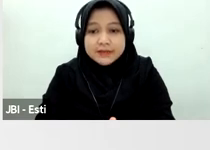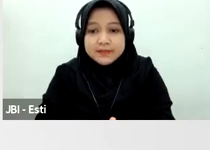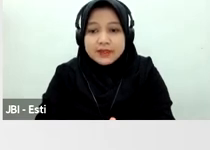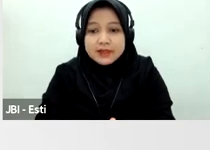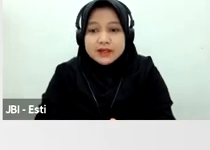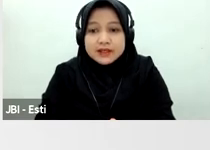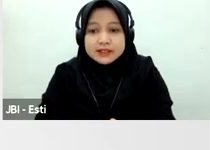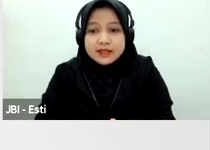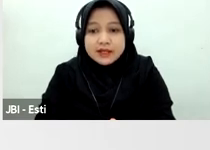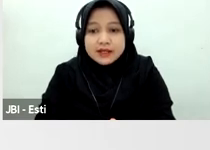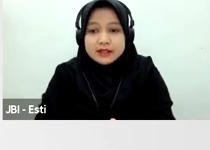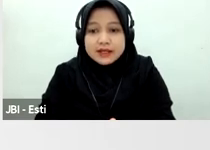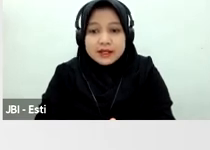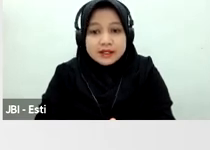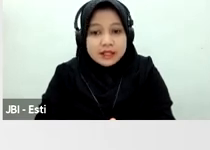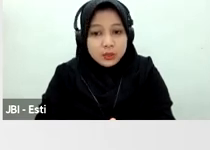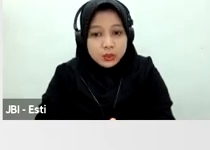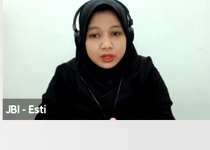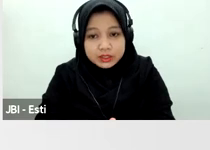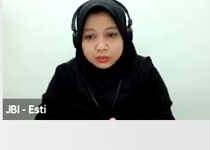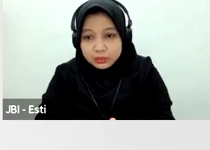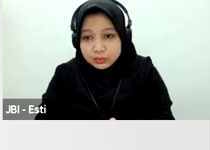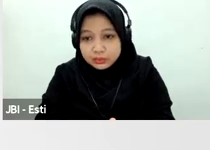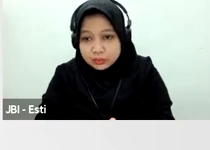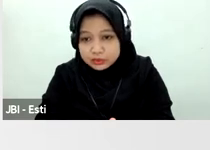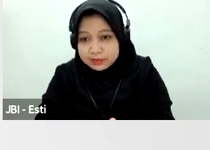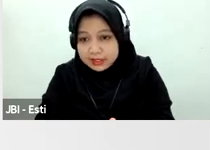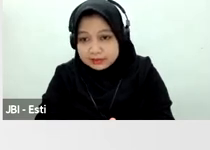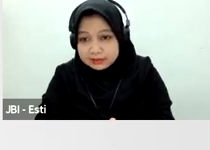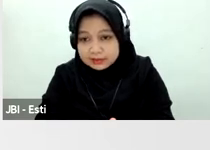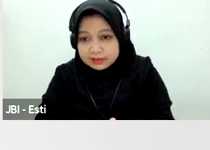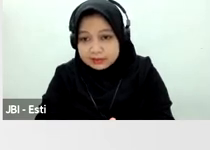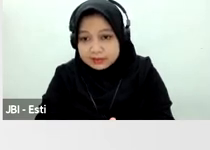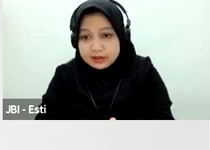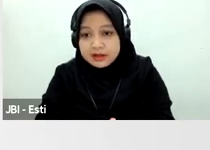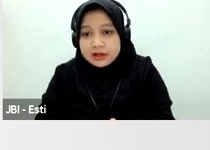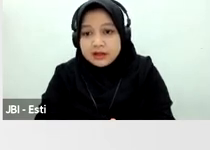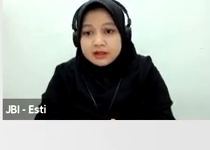Jakarta setelah kira-kira di tahun 2009